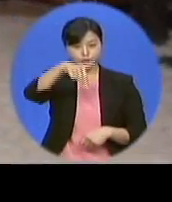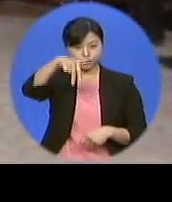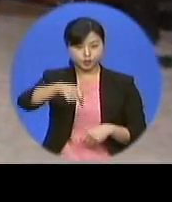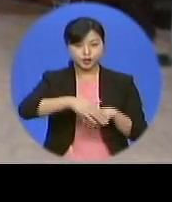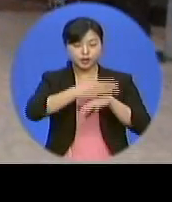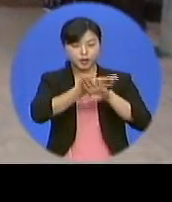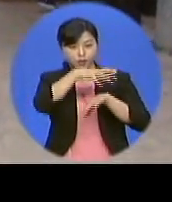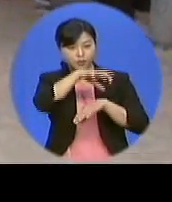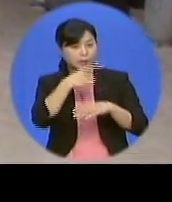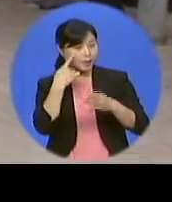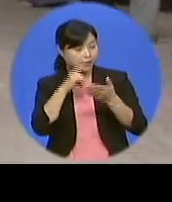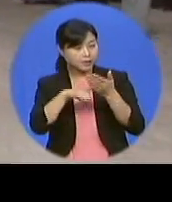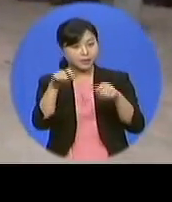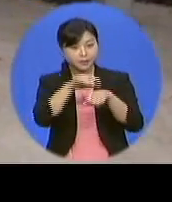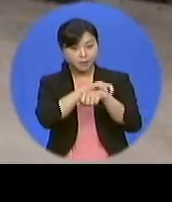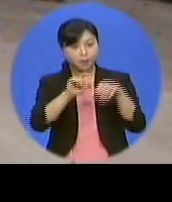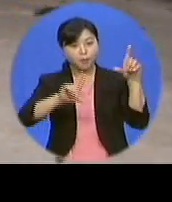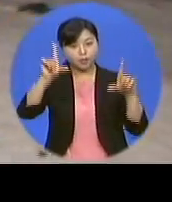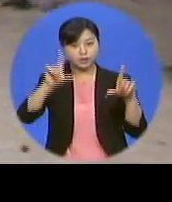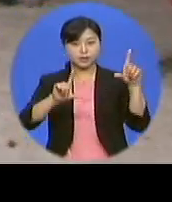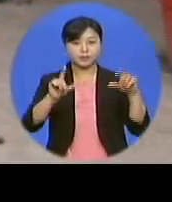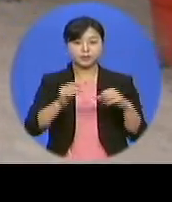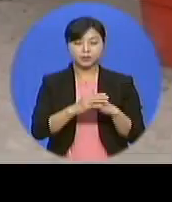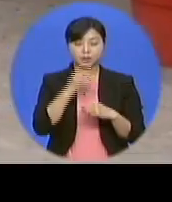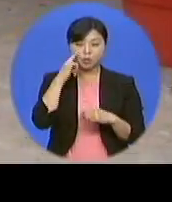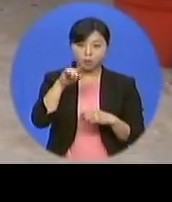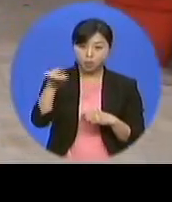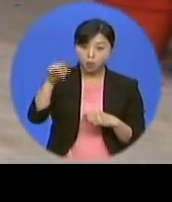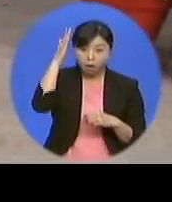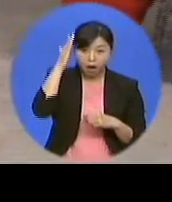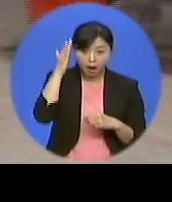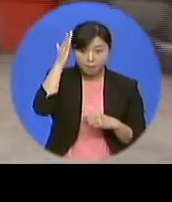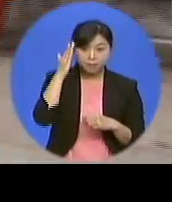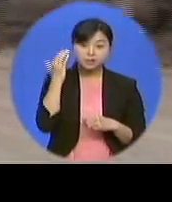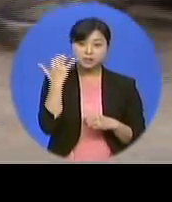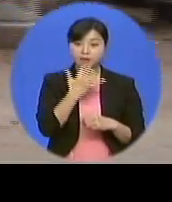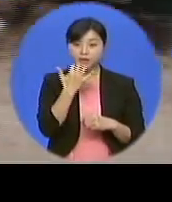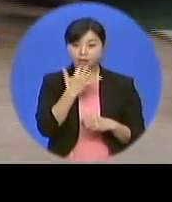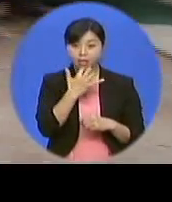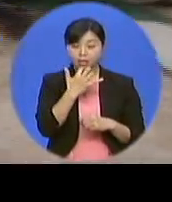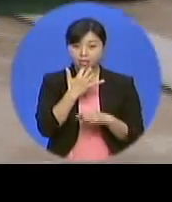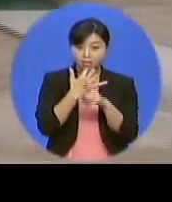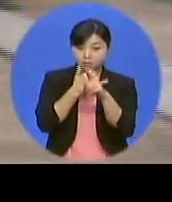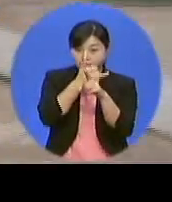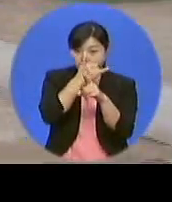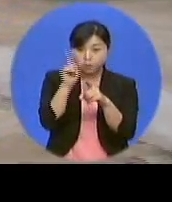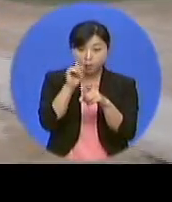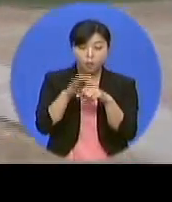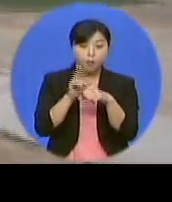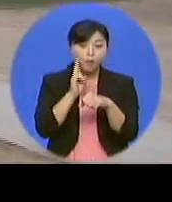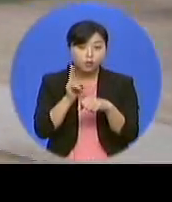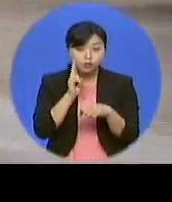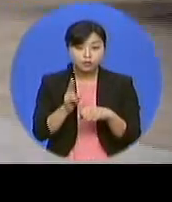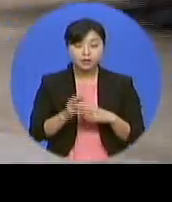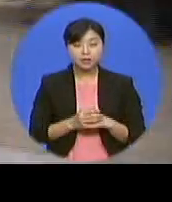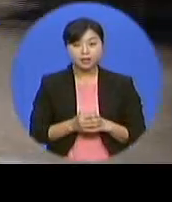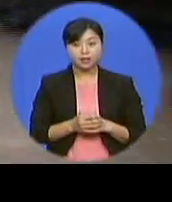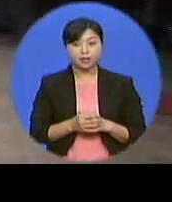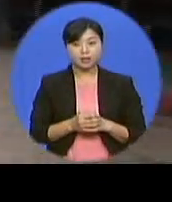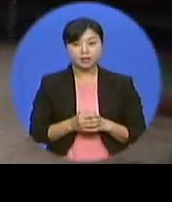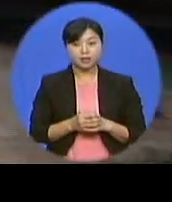곳에서 발견한 특별한 광경. 저기 뭐 있어요? 검은 색깔. 저기. 원숭인가?